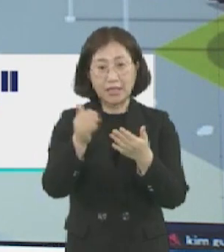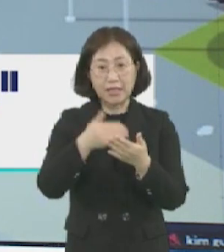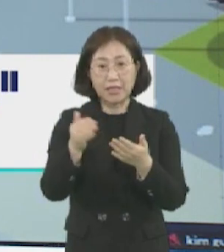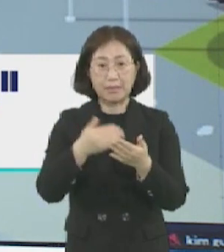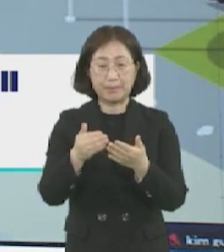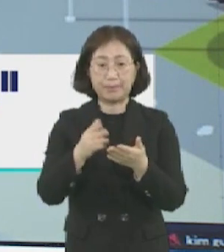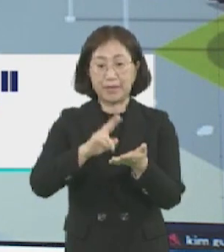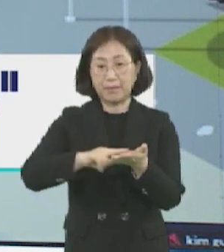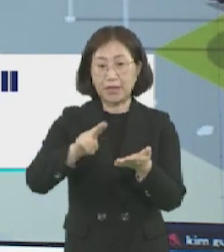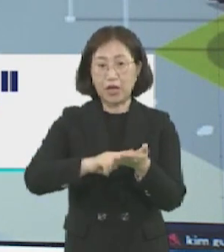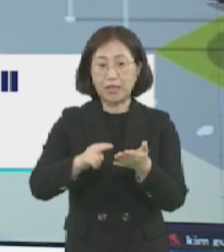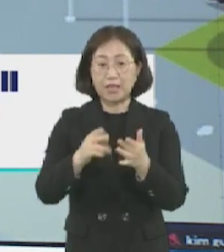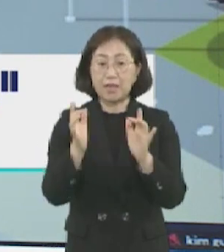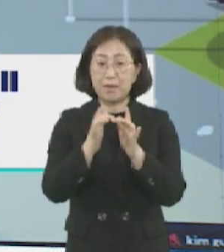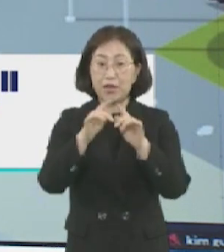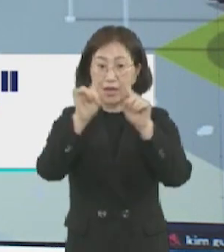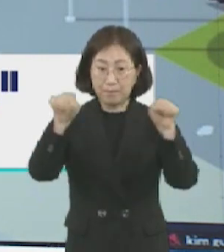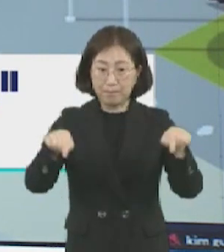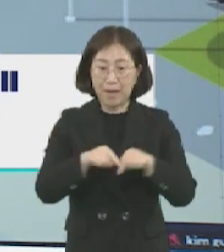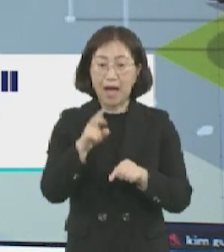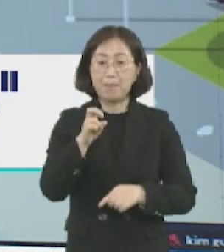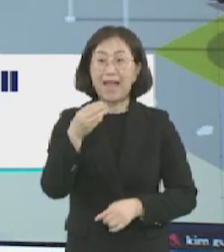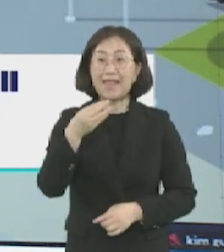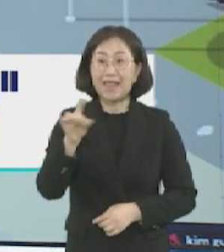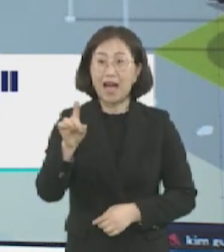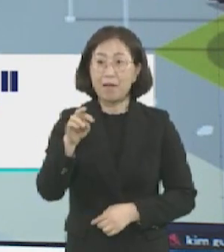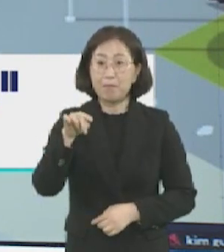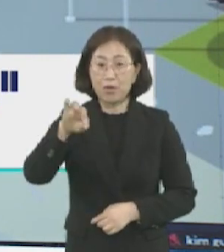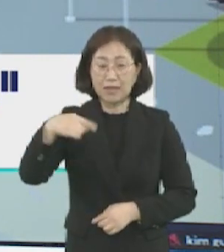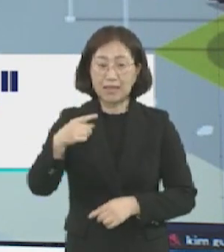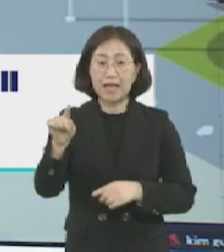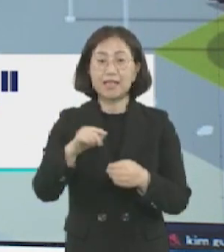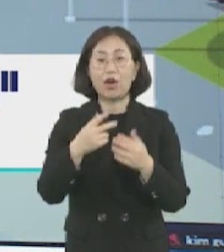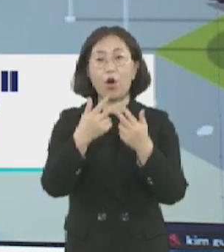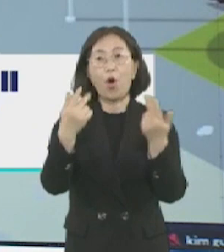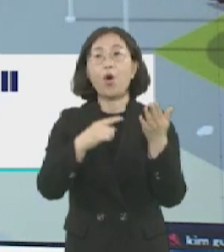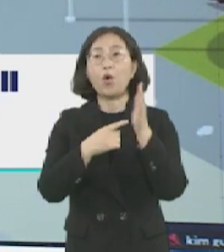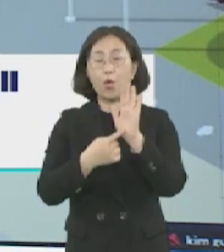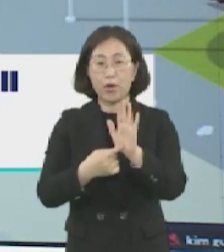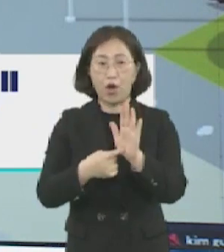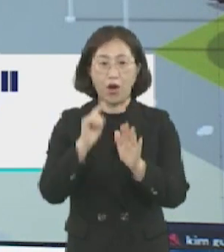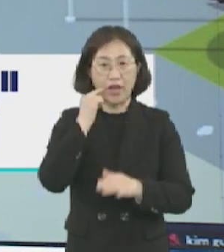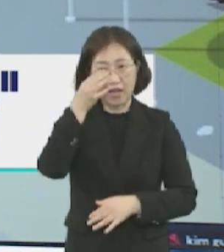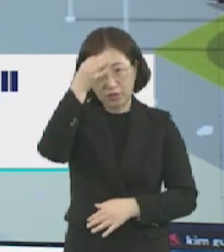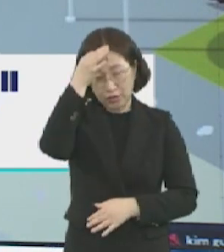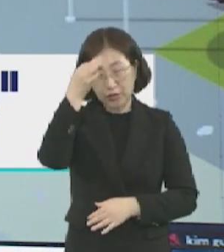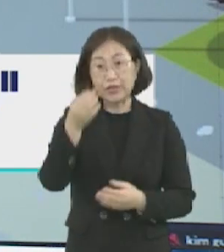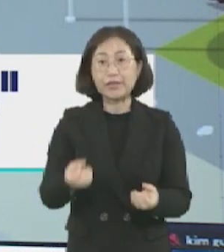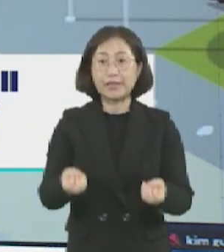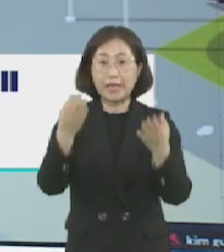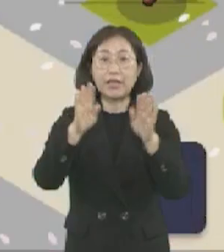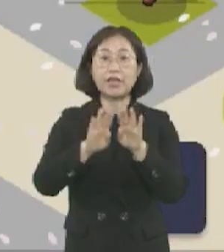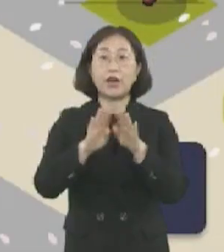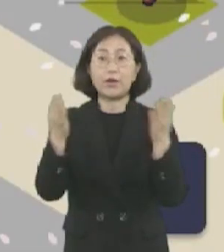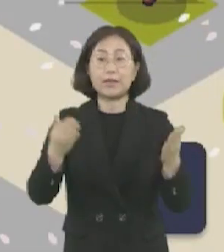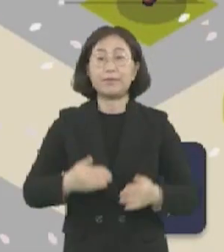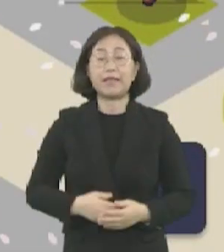전시 공연장을 구축하고 전국 최초의 예술제를 개최해 화제를 모으고 있습니다. 보도에 김진석 기자입니다.